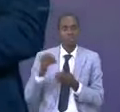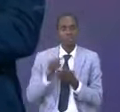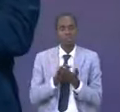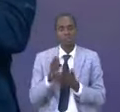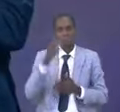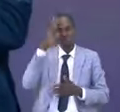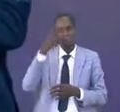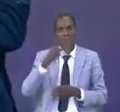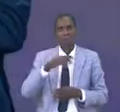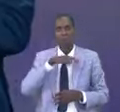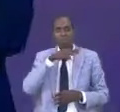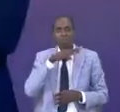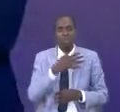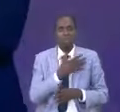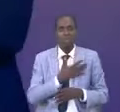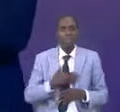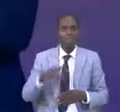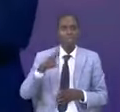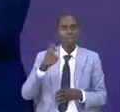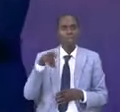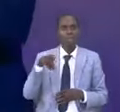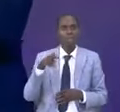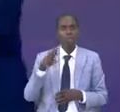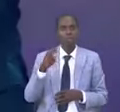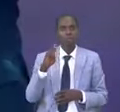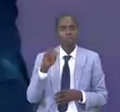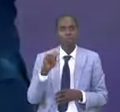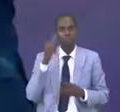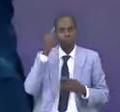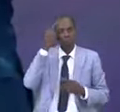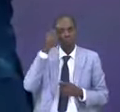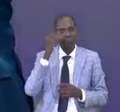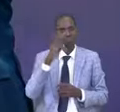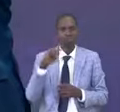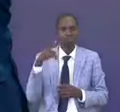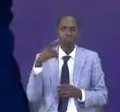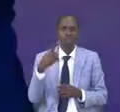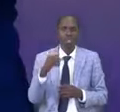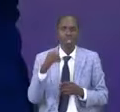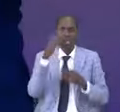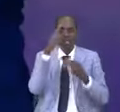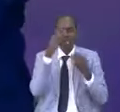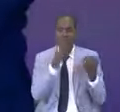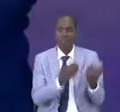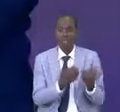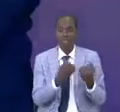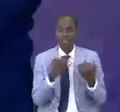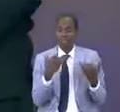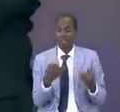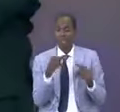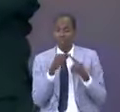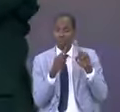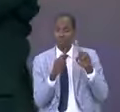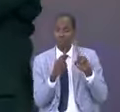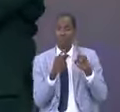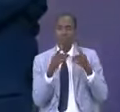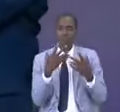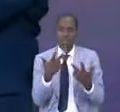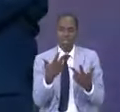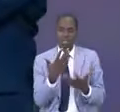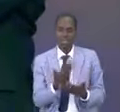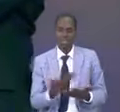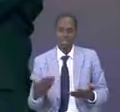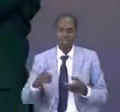foi sur ce point il y a trois éléments premièrement les temps difficiles dans la prophétie